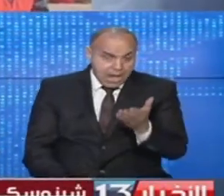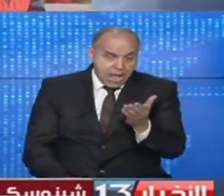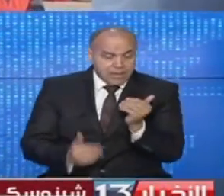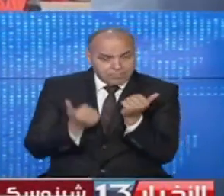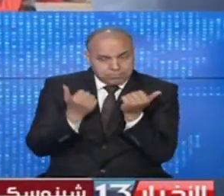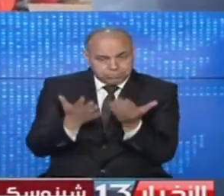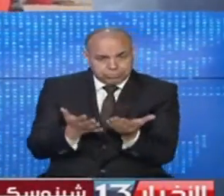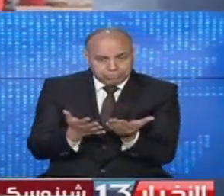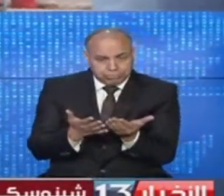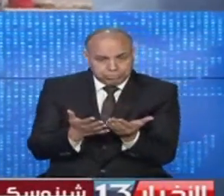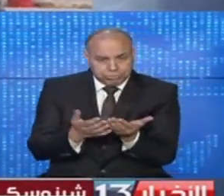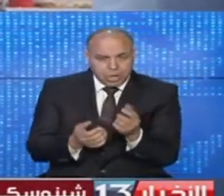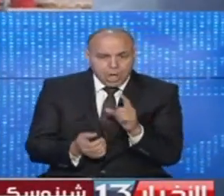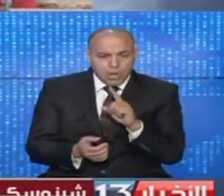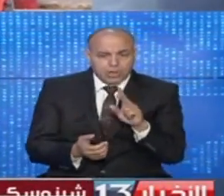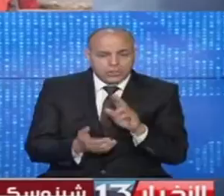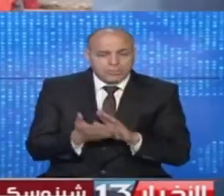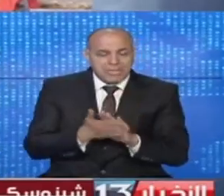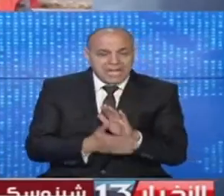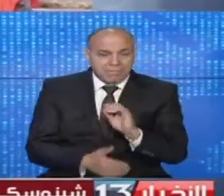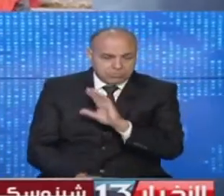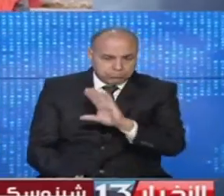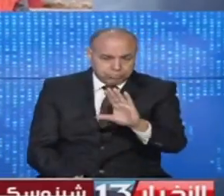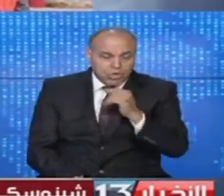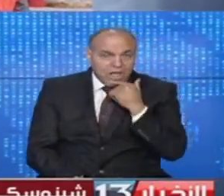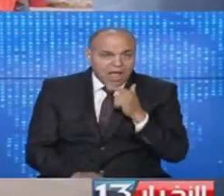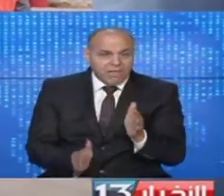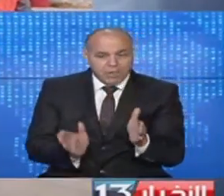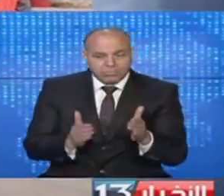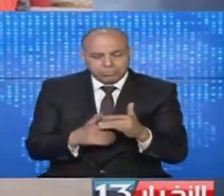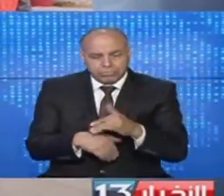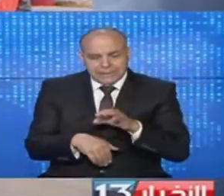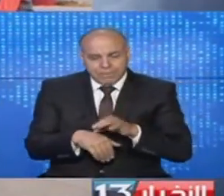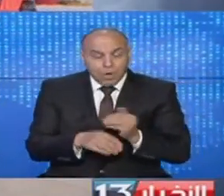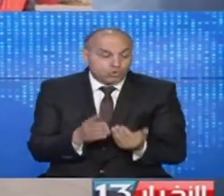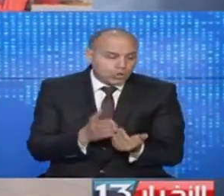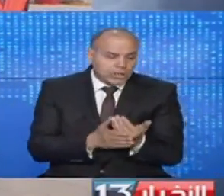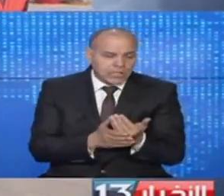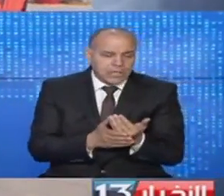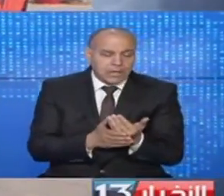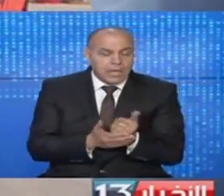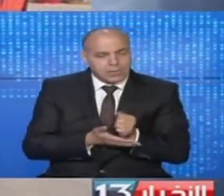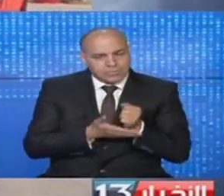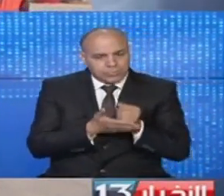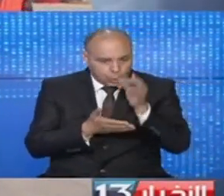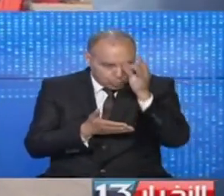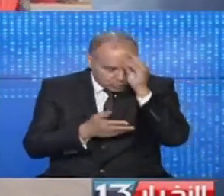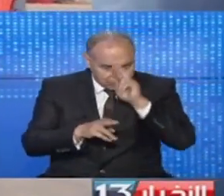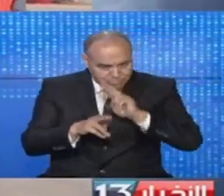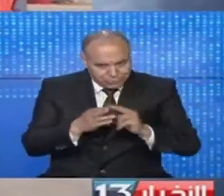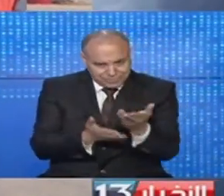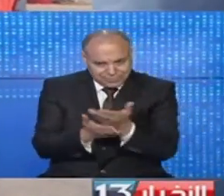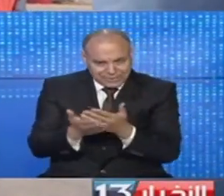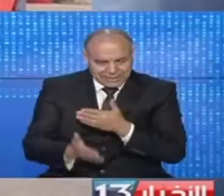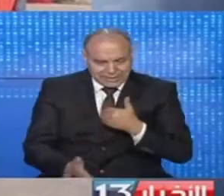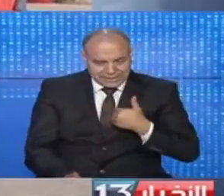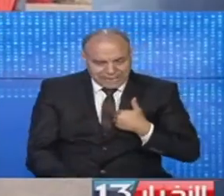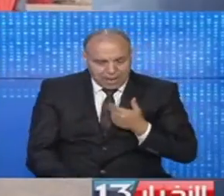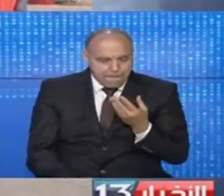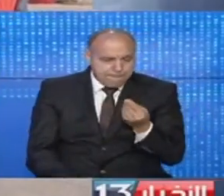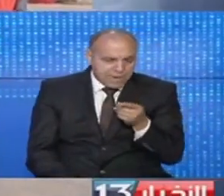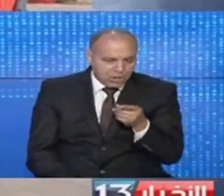هبة بكل 13 مليون دينار وتتضمن أجهزة طبية متطورة ستساعد تونس في تحسين الخدمات الصحية